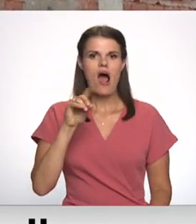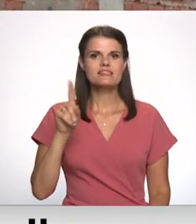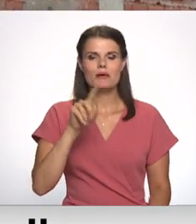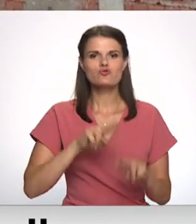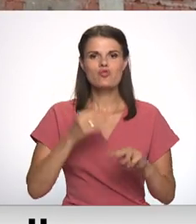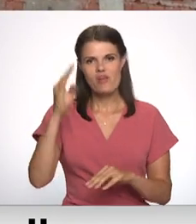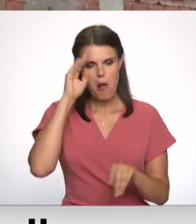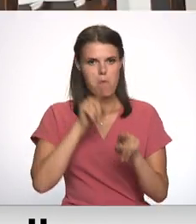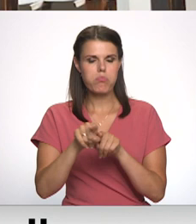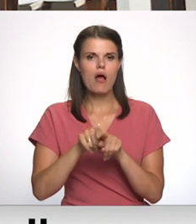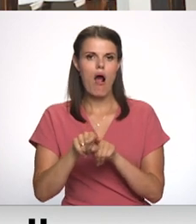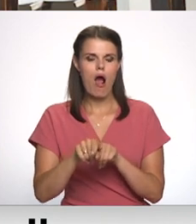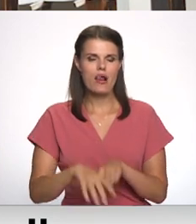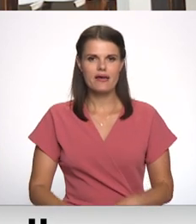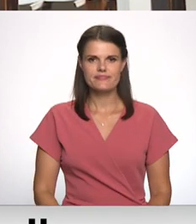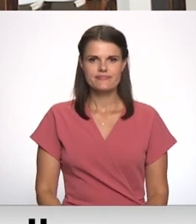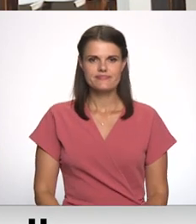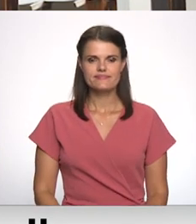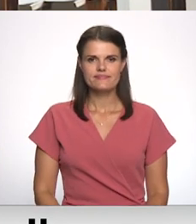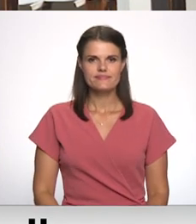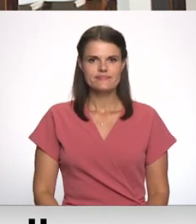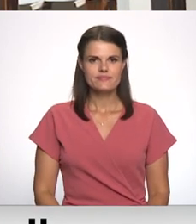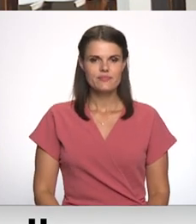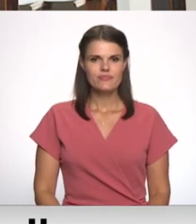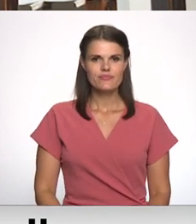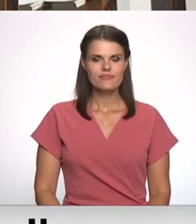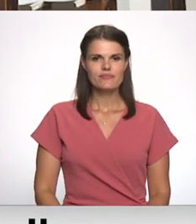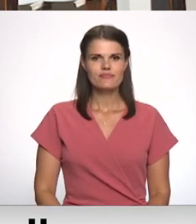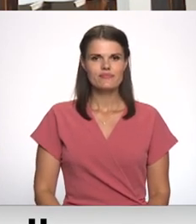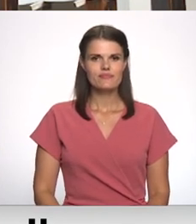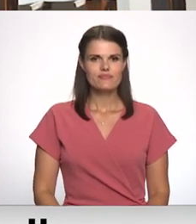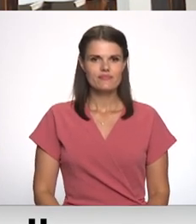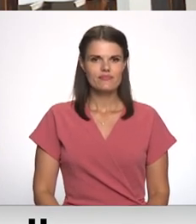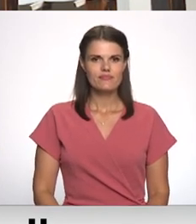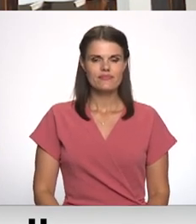brāļi Ineses Mičulas režijā. Lauri Jansone, Reinis Žagariņš, Vidzemes televīzija.